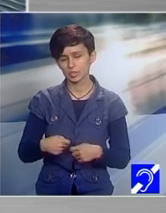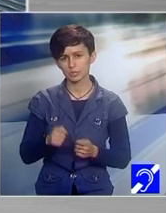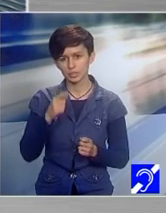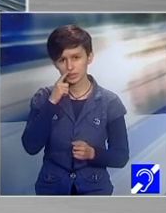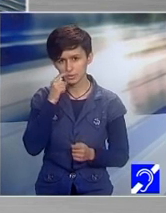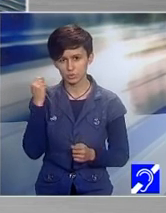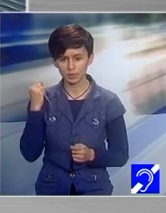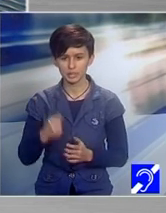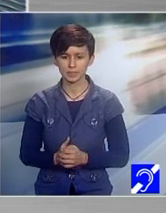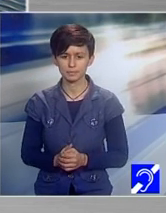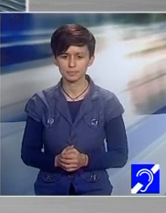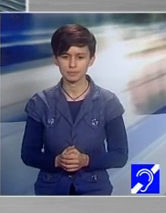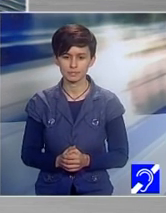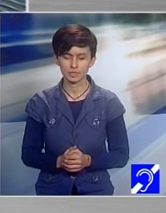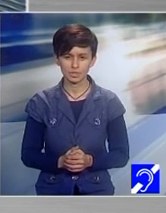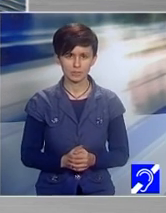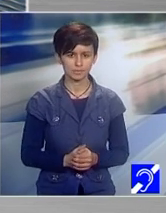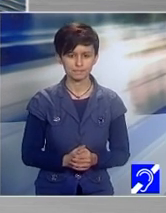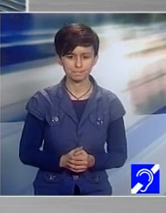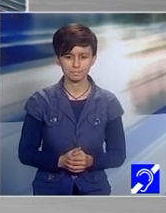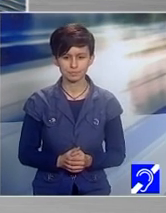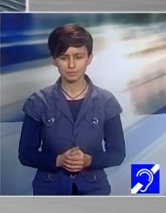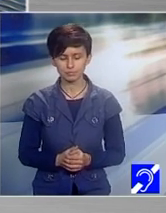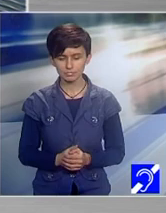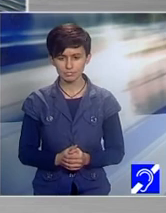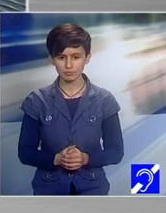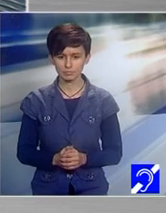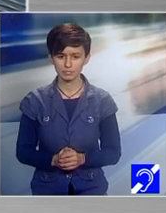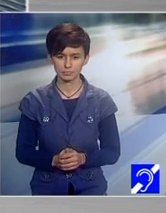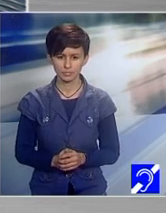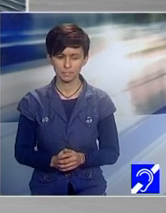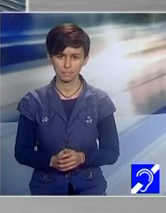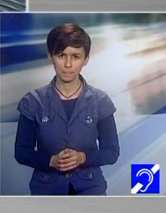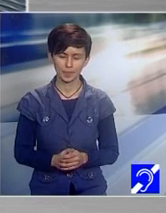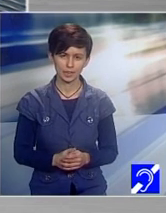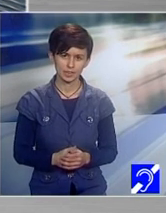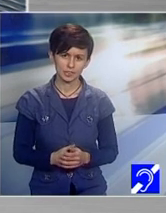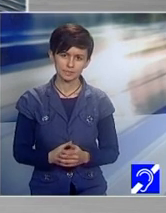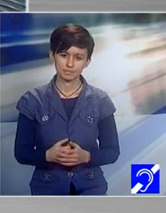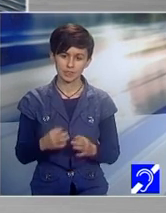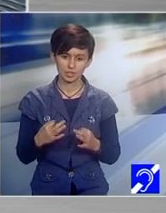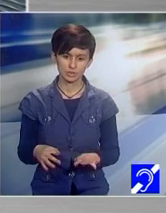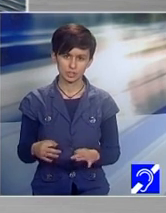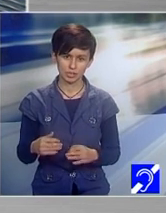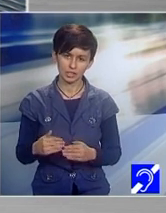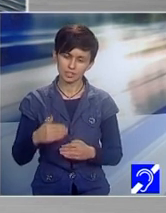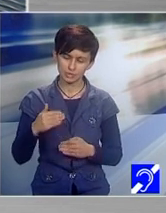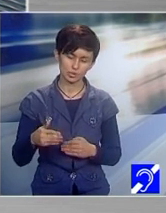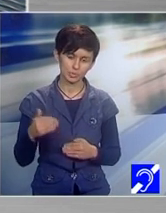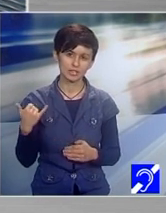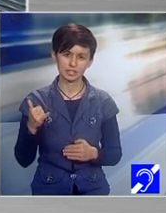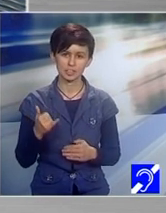toți telespectatorii care au trecut pe la Institutul Inimii și cu siguranță urmează să